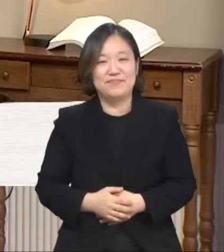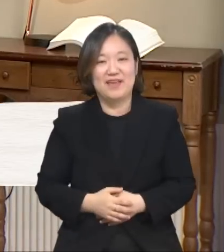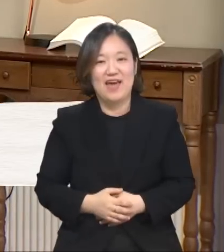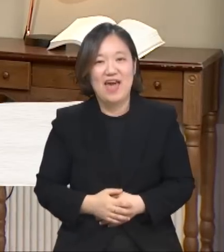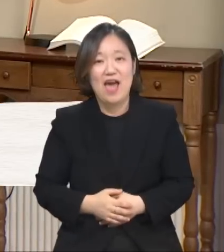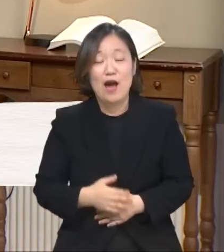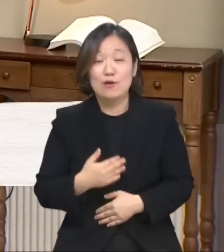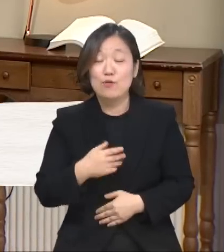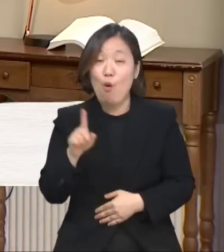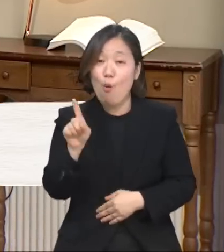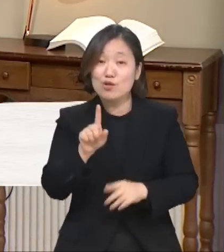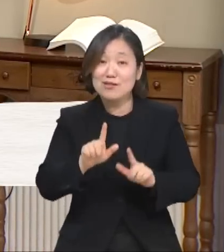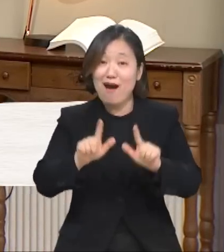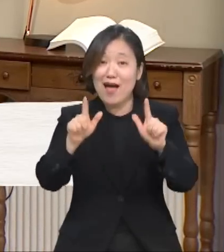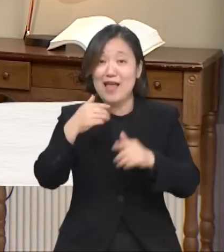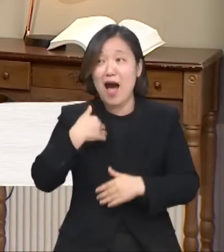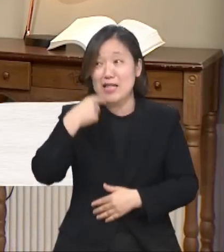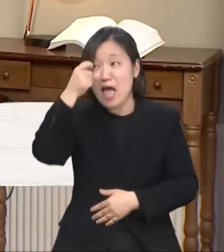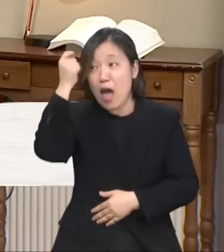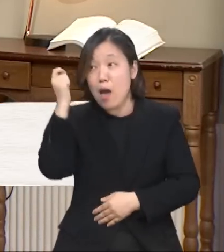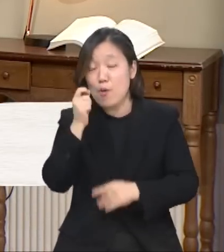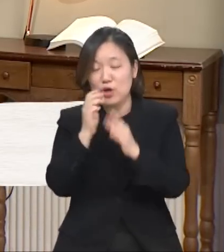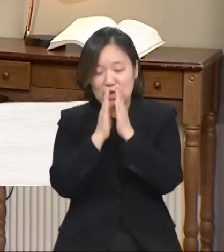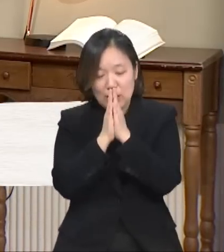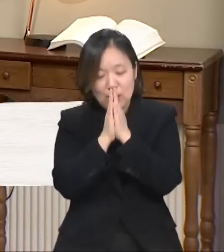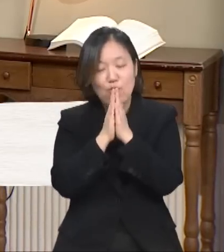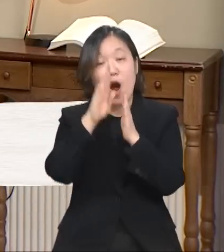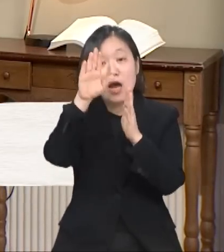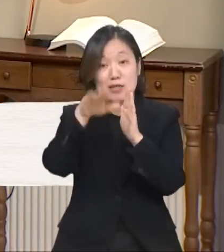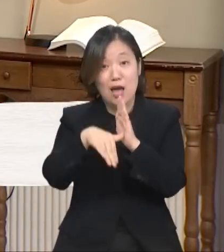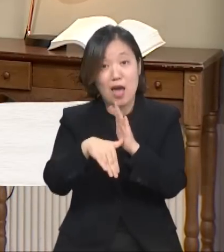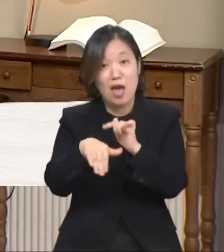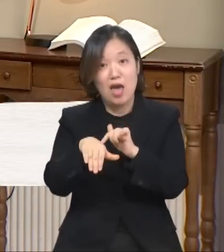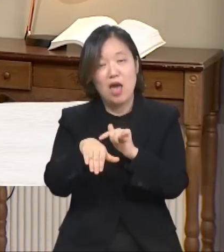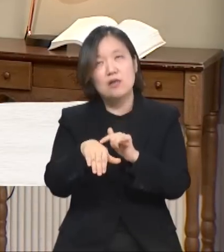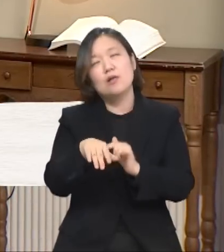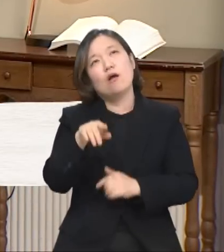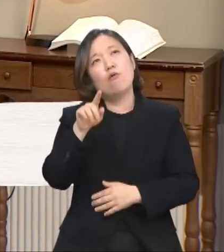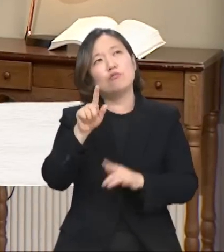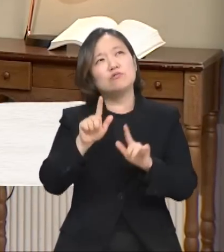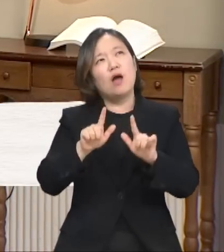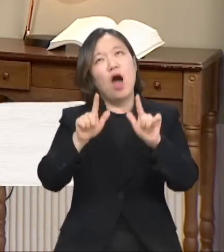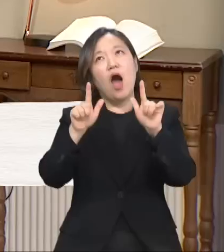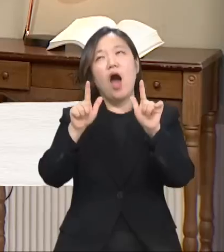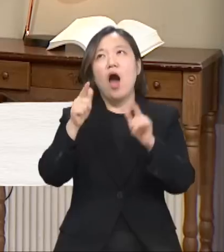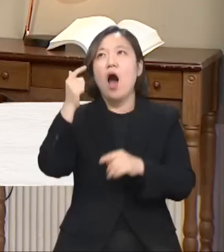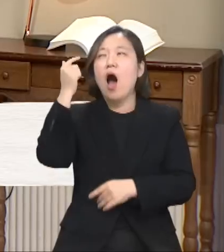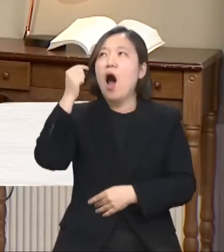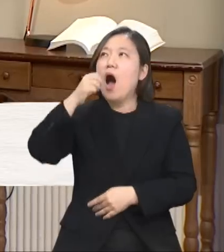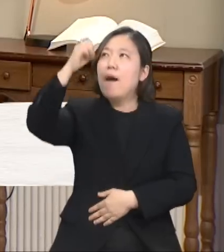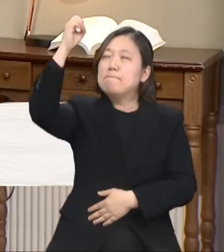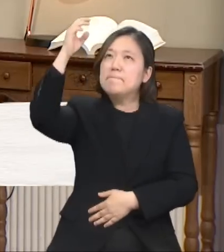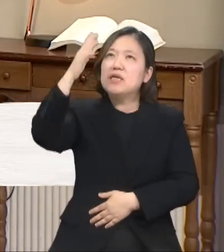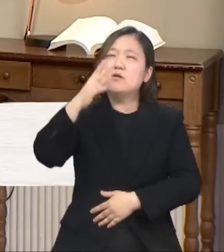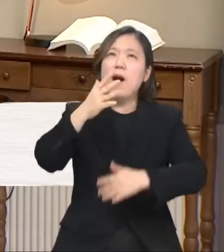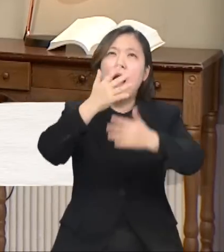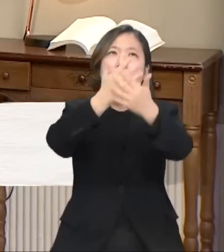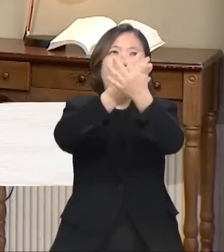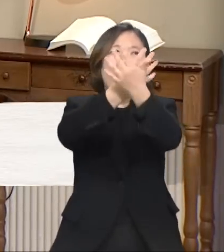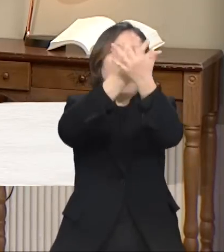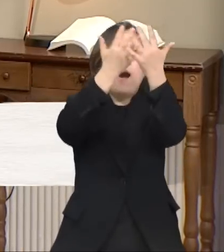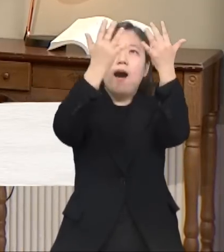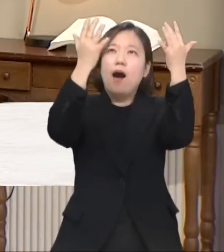어느 날 새벽 기도를 하는데 그날은 앞이 하얀 빛으로 덮이더니